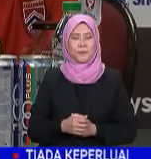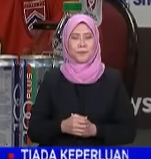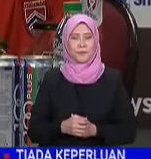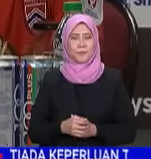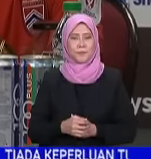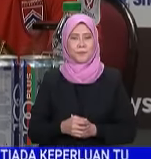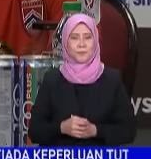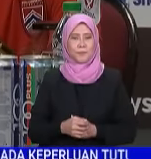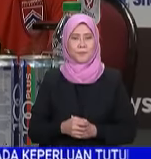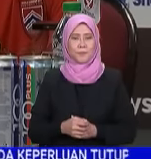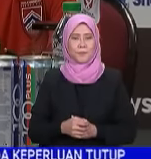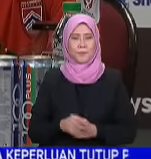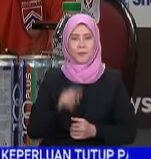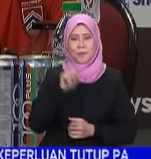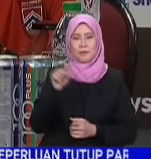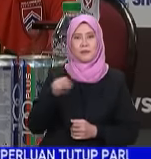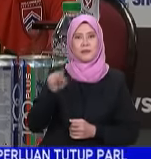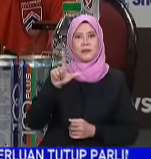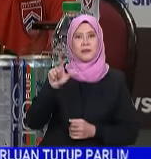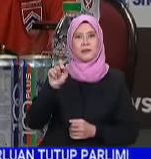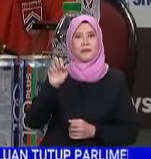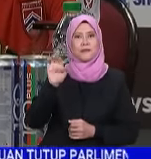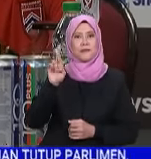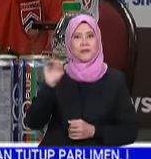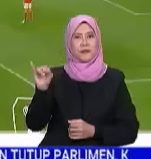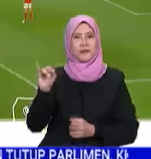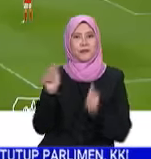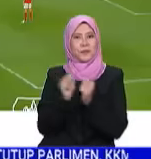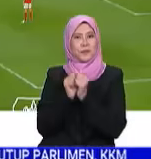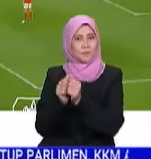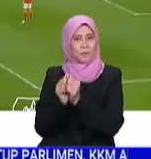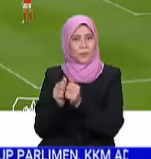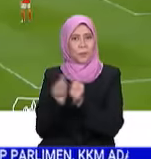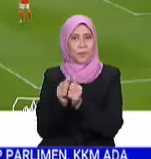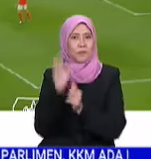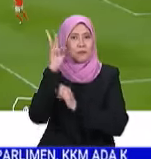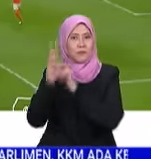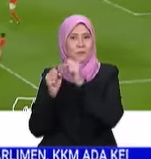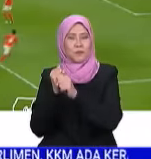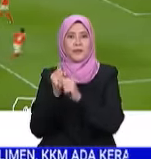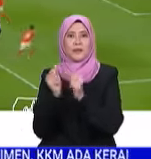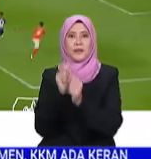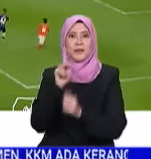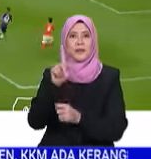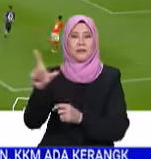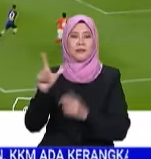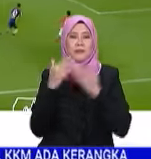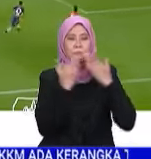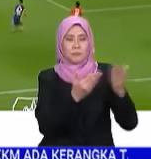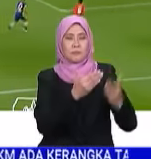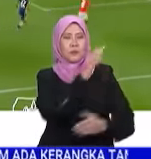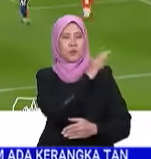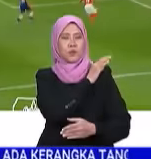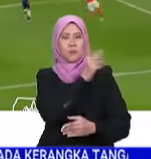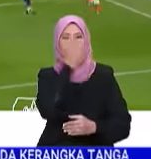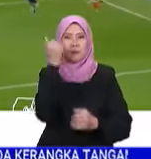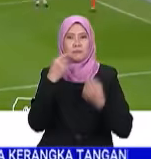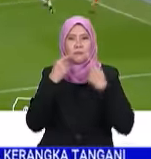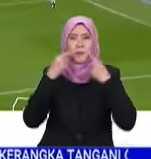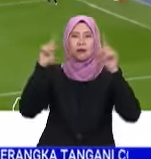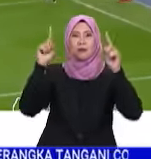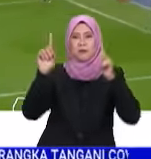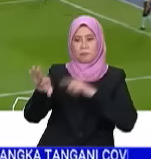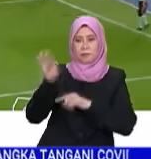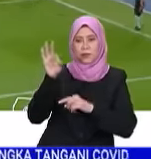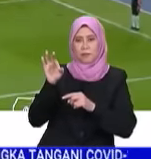ini menurut Zafri setelah enam tahun bersama Kuala Lumpur Dia sangat berterima kasih kepada jurulatihnya Boyan kerana berjaya mengenal